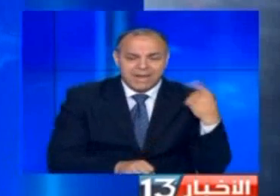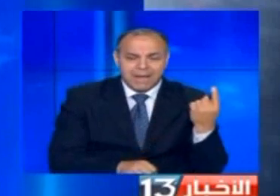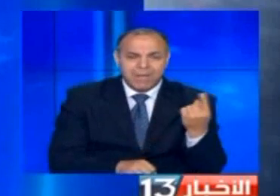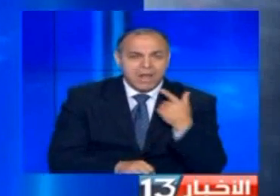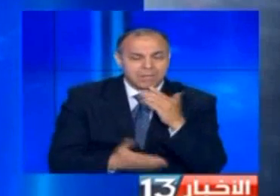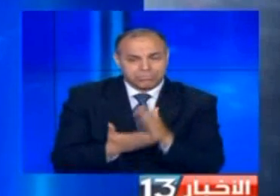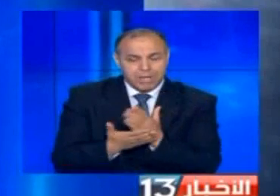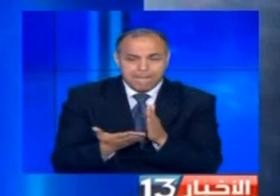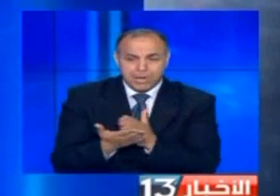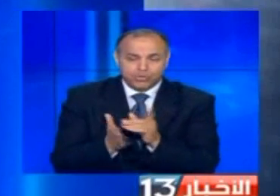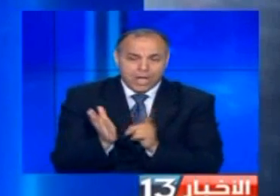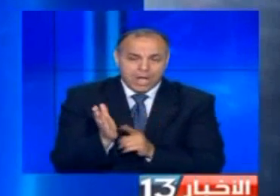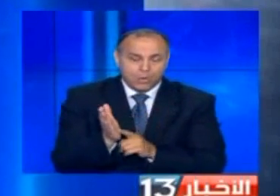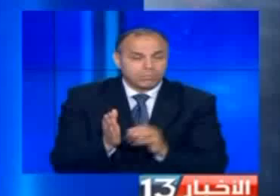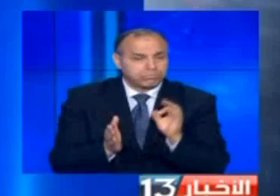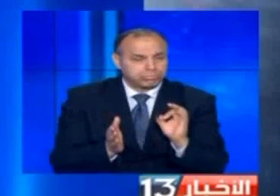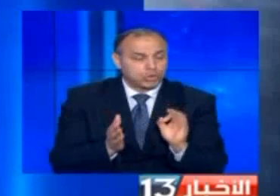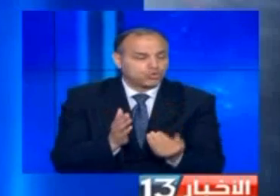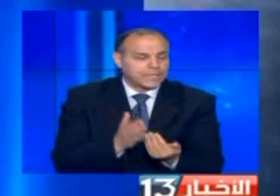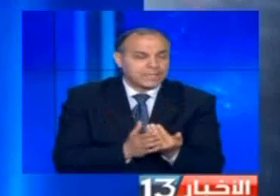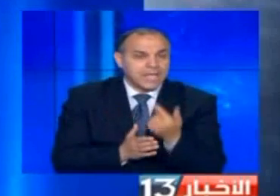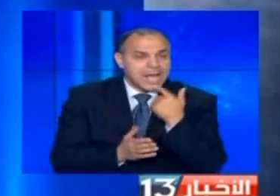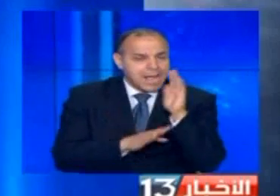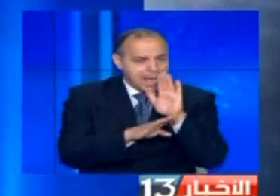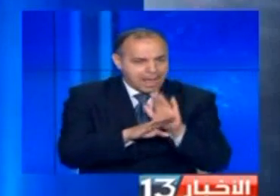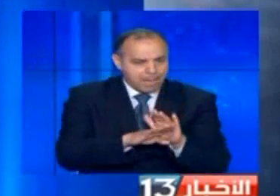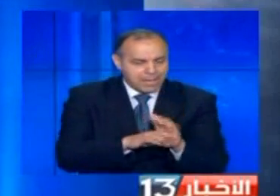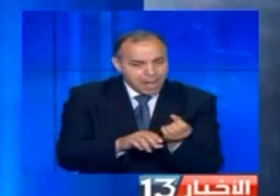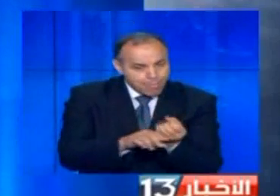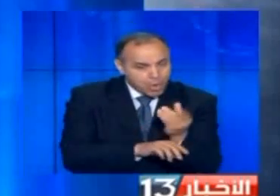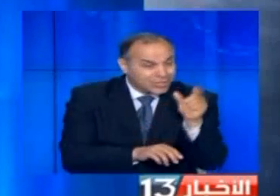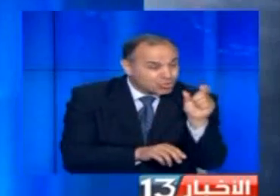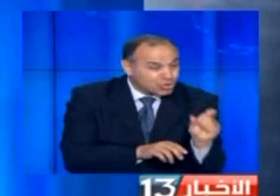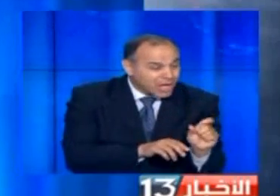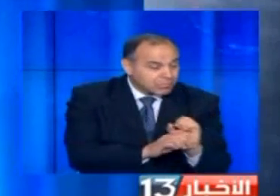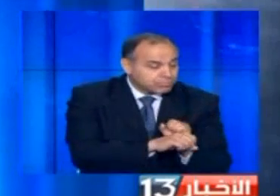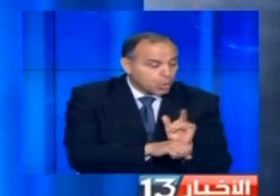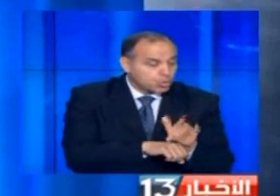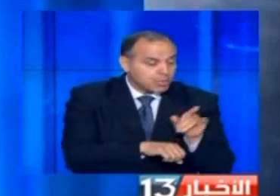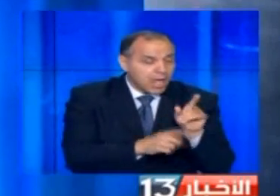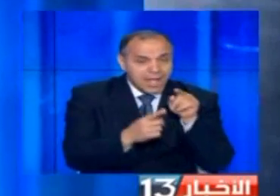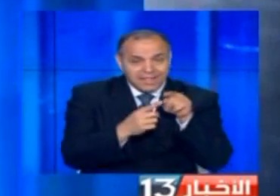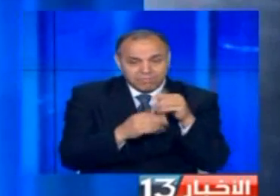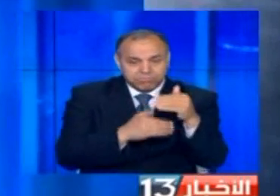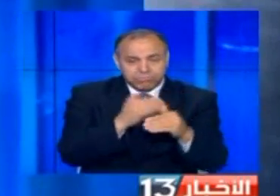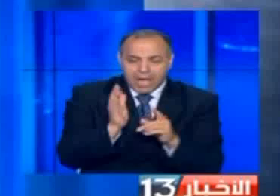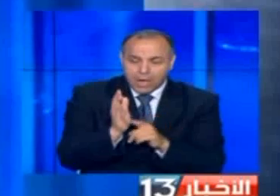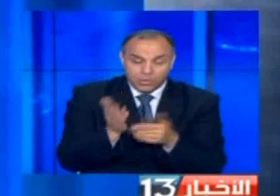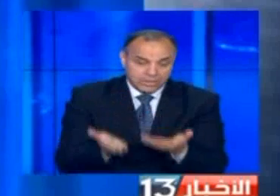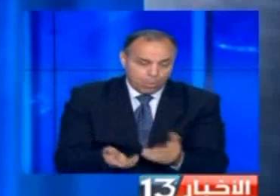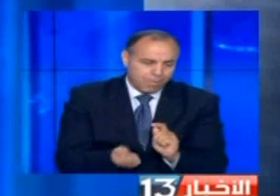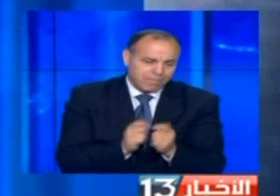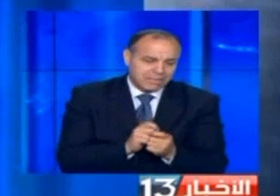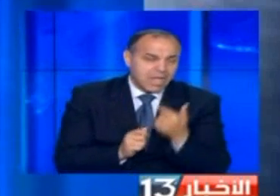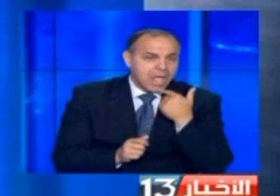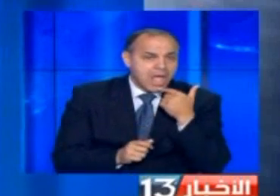اجل الاعداد لمشروع قانون اساسي جديد لحمايه المعطيات الشخصيه في خطوه تهدف الى تطوير القانون الحالي